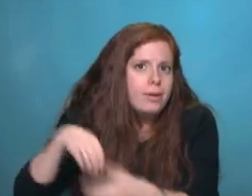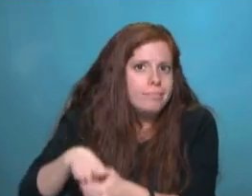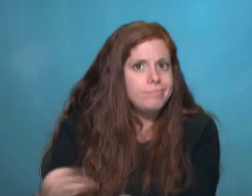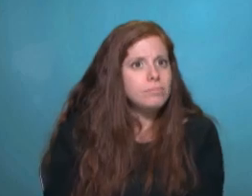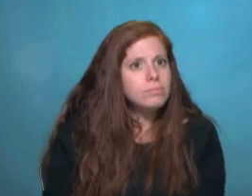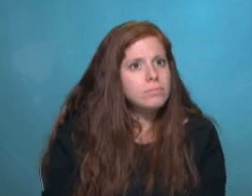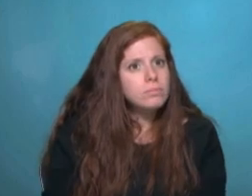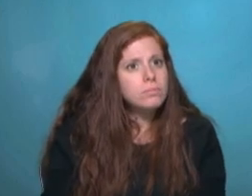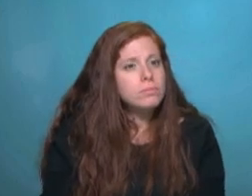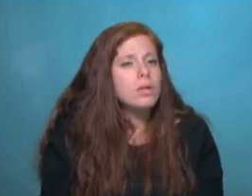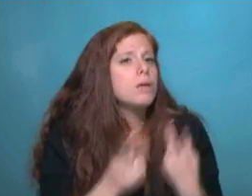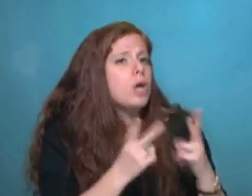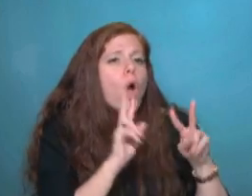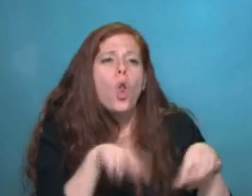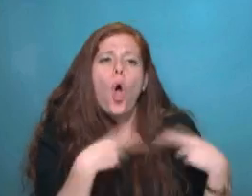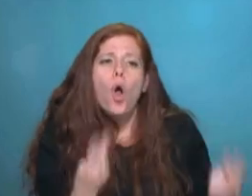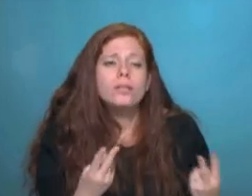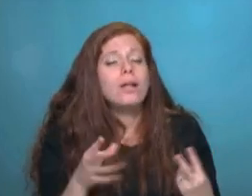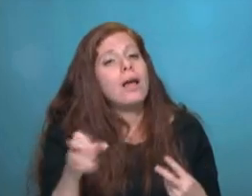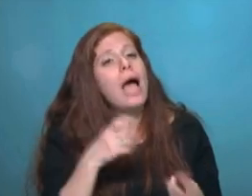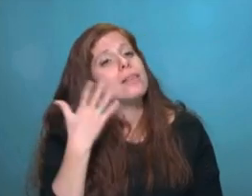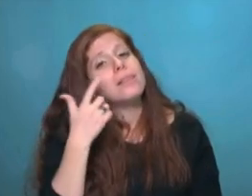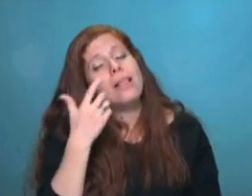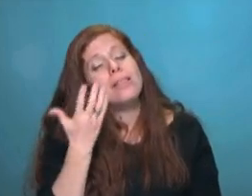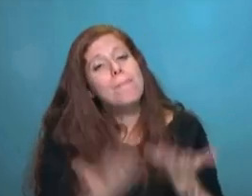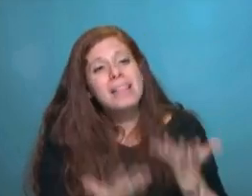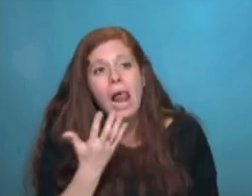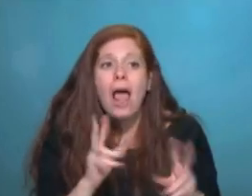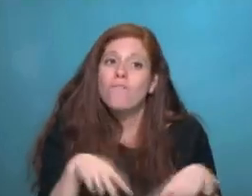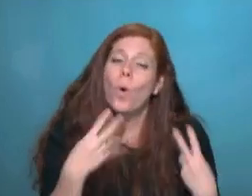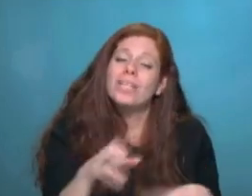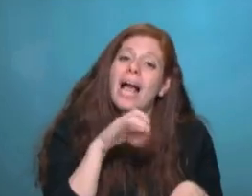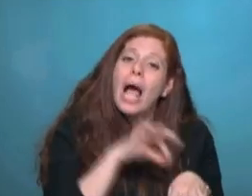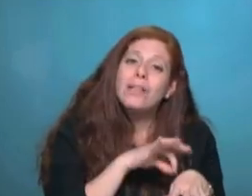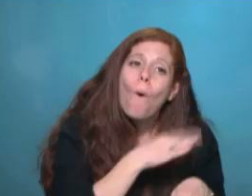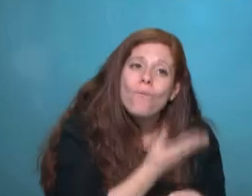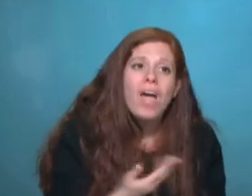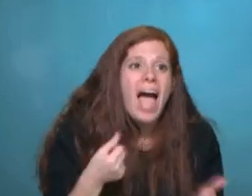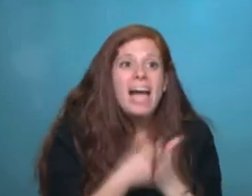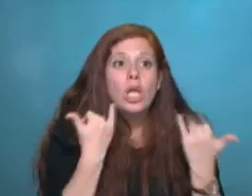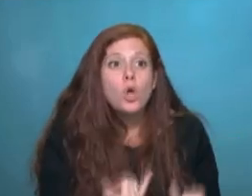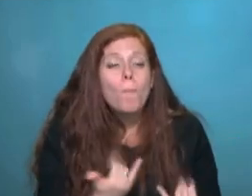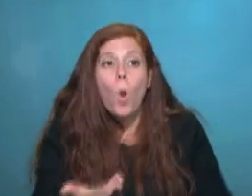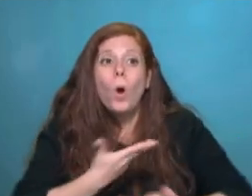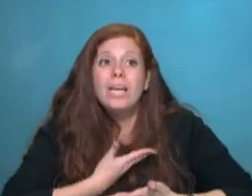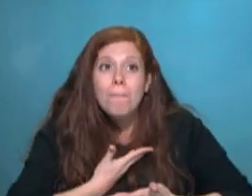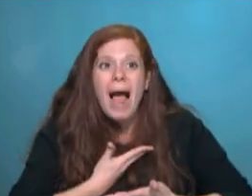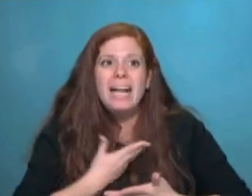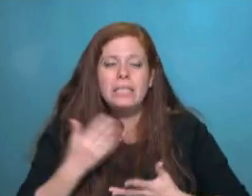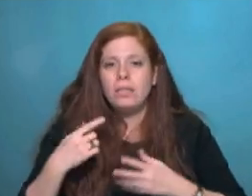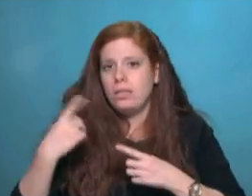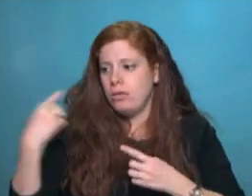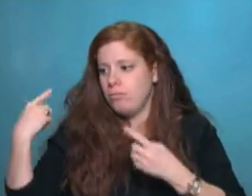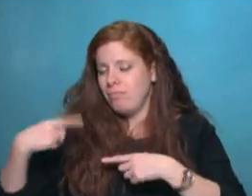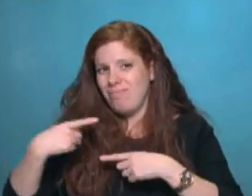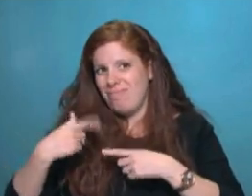נכון? בעיקרון לא יכולתי לקחת אותו לטיפת חלב, לא יכולתי לקחת אותו לרופא. אני עד היום לא קיבלתי רטרואקטיבית ימי מחלת